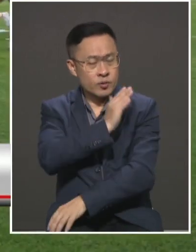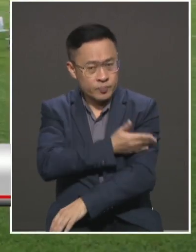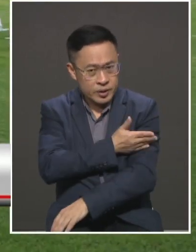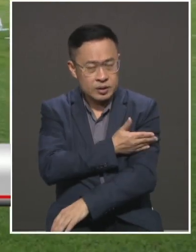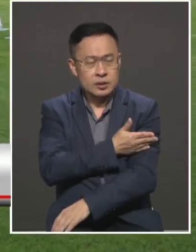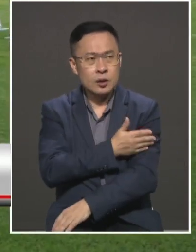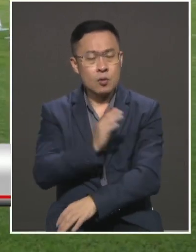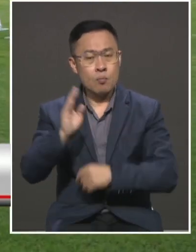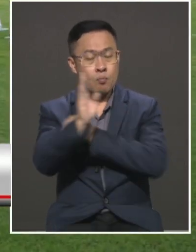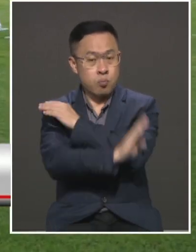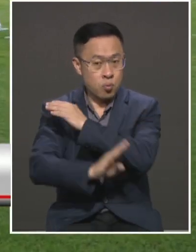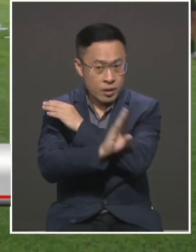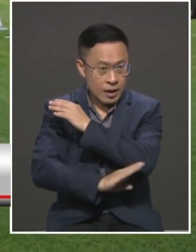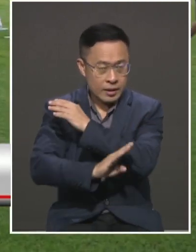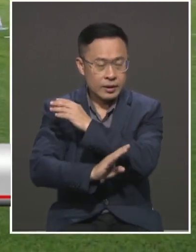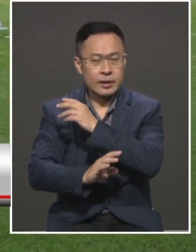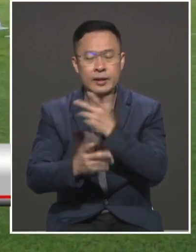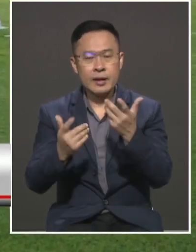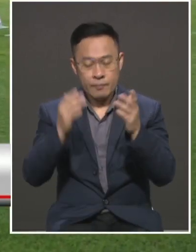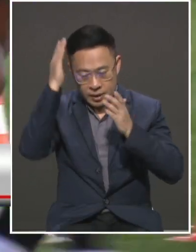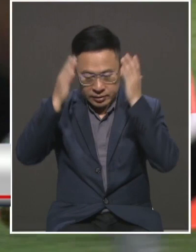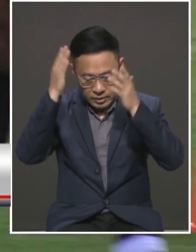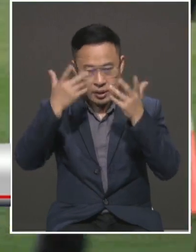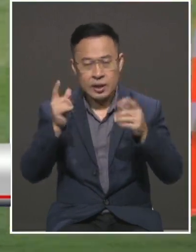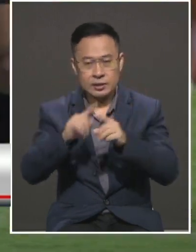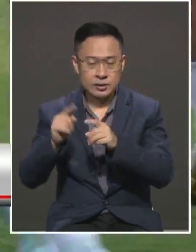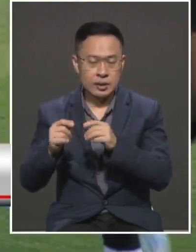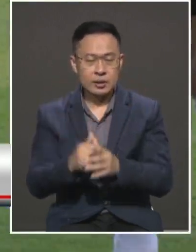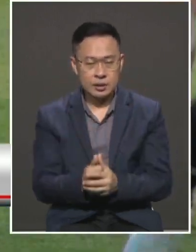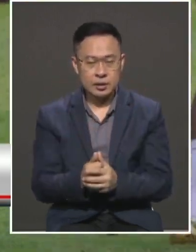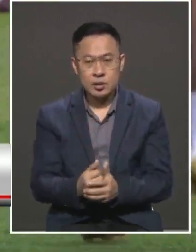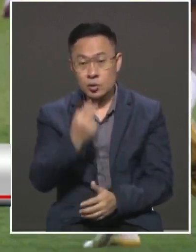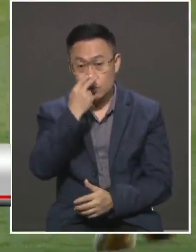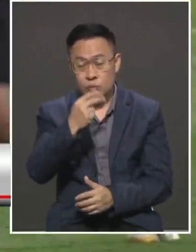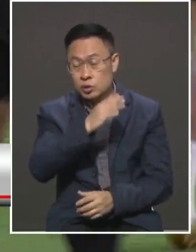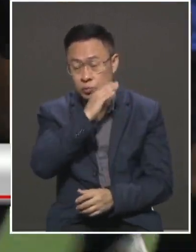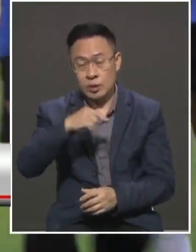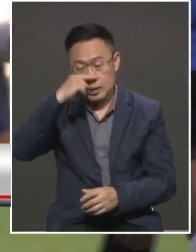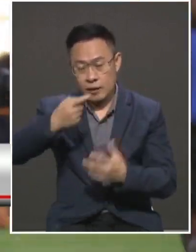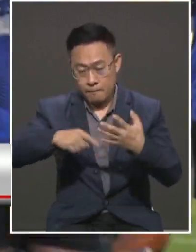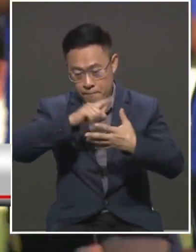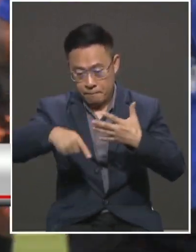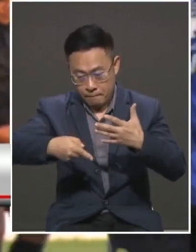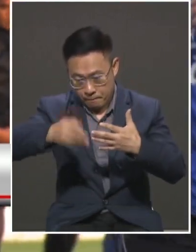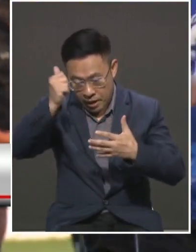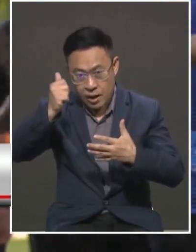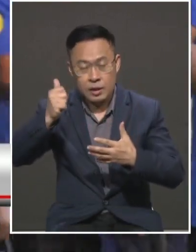20ธันวาคมเตะกันที่ประเทศมาเลเซียนะฮะถ้าเปิดหัวได้ดีก็มีโอกาสไปยาวๆเหมือนกัน แล้วก็หวังว่า